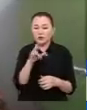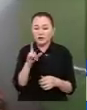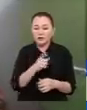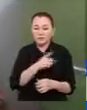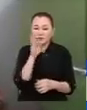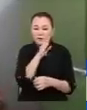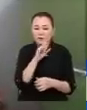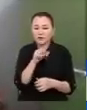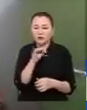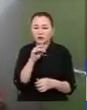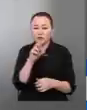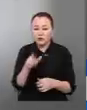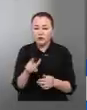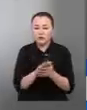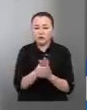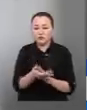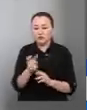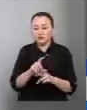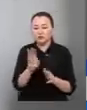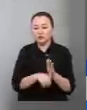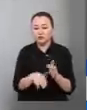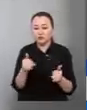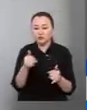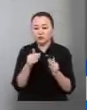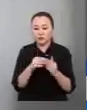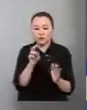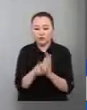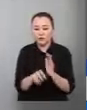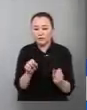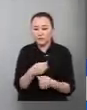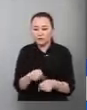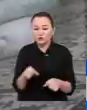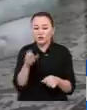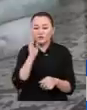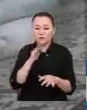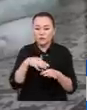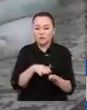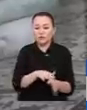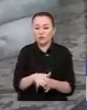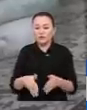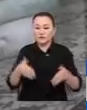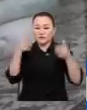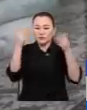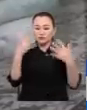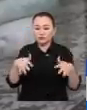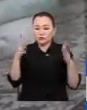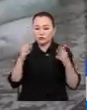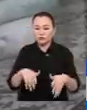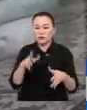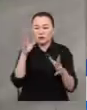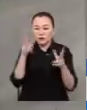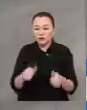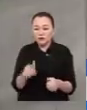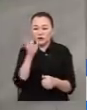бастана Тәттігүл Сағындықованың жағдайы тым мүшкіл. Келіншек қазір үйіне де кіре алмай қалған. Көлкіген судан баспанасының қабырғалары сыр беріп, құлауға шақ қалды